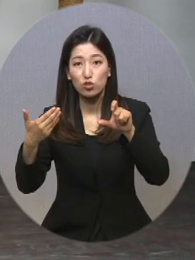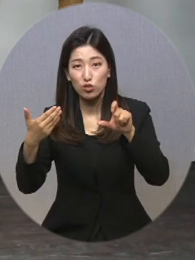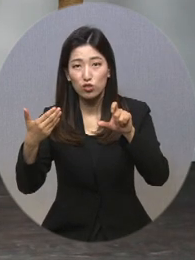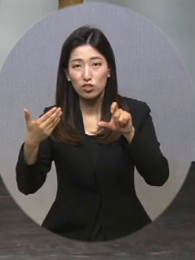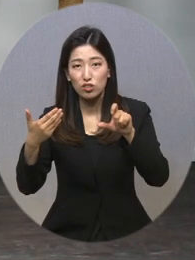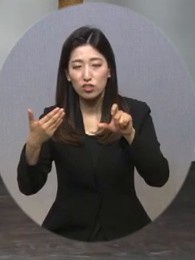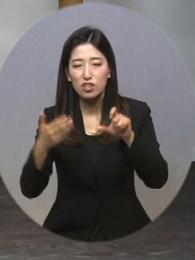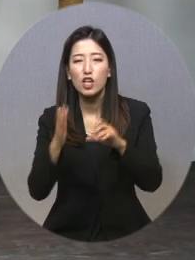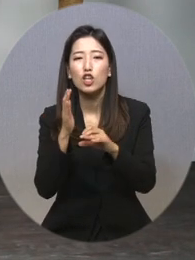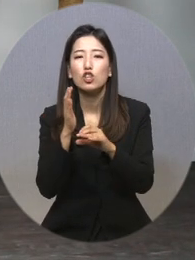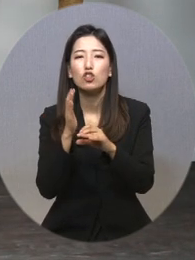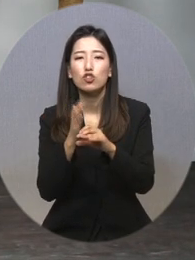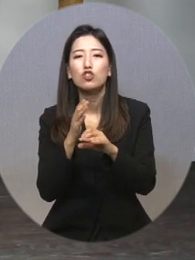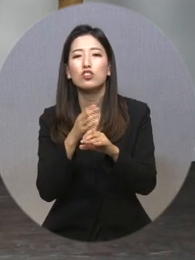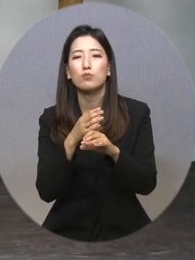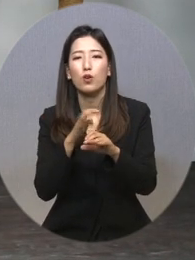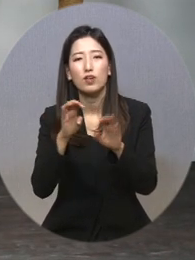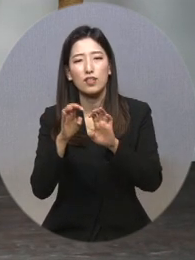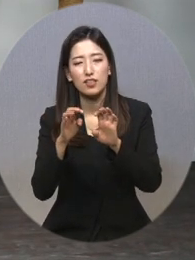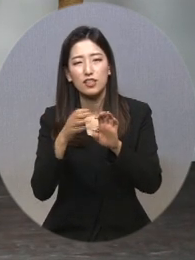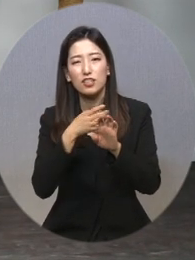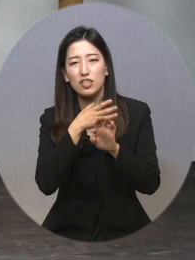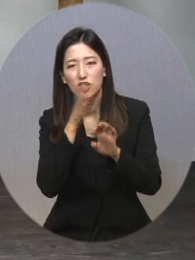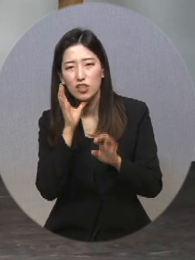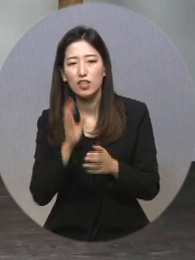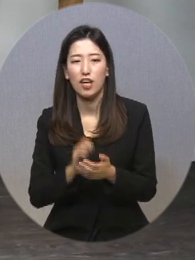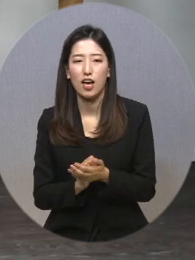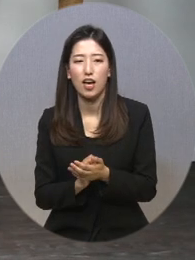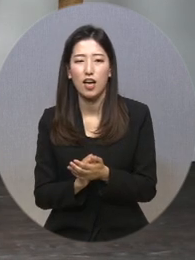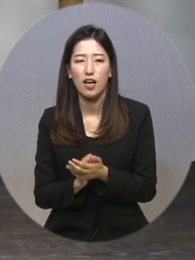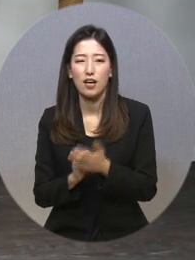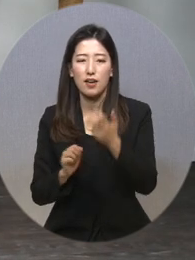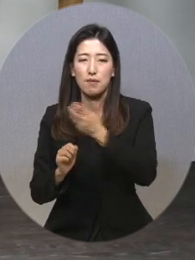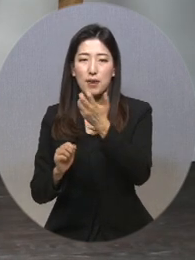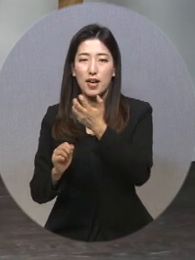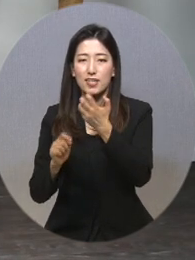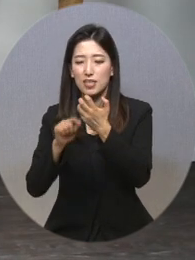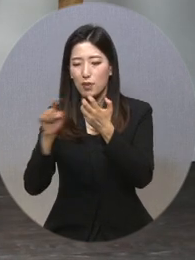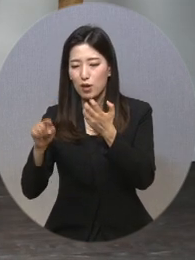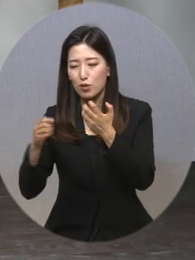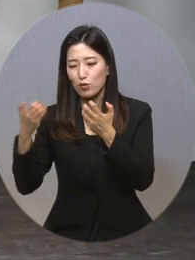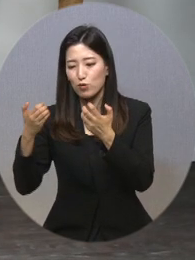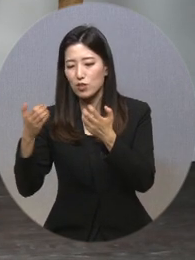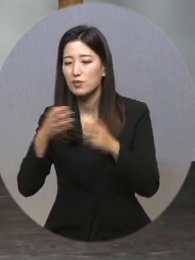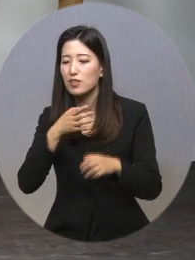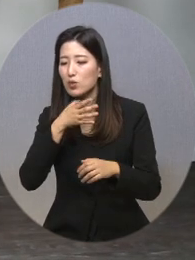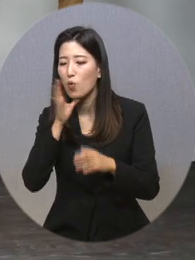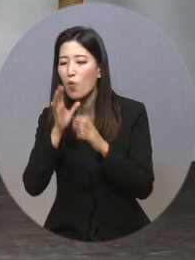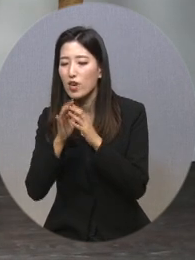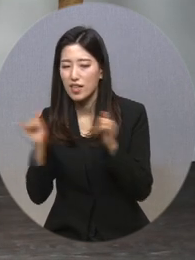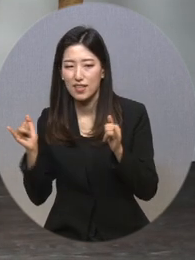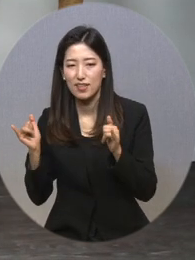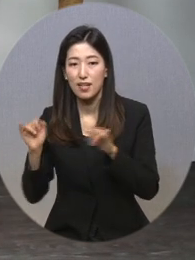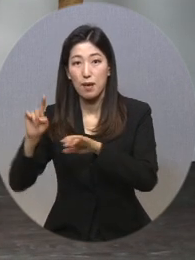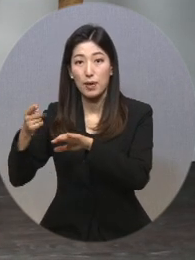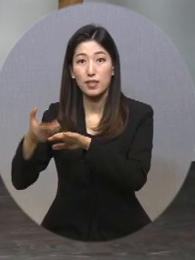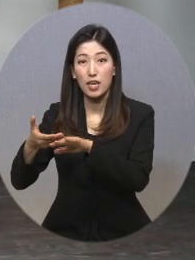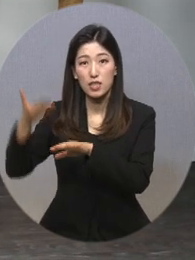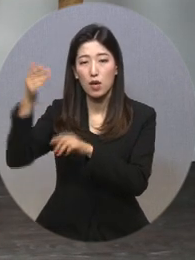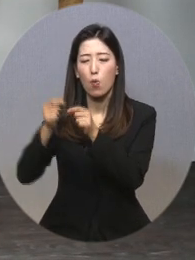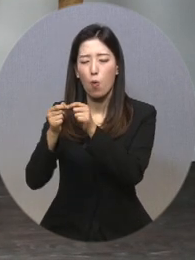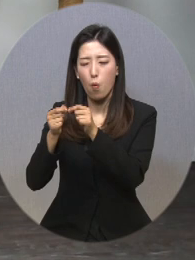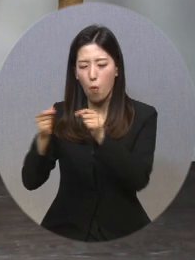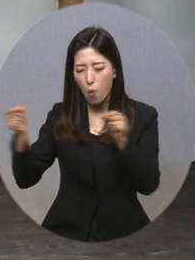80세부터 99세까지를 노인이라고 하고 100세 이상을 장수노인이라고 합니다. 그렇다면